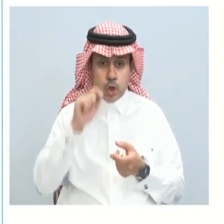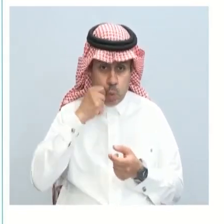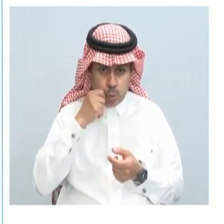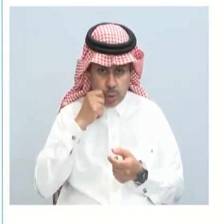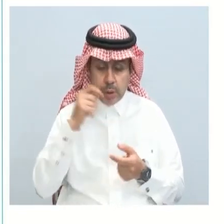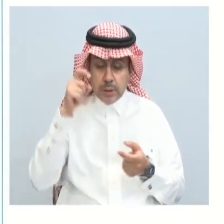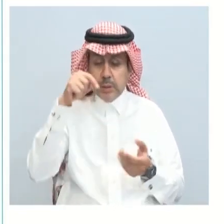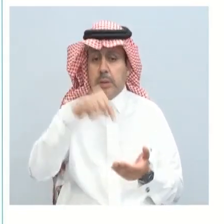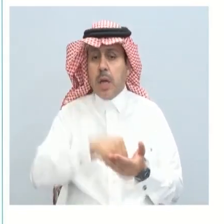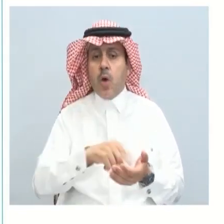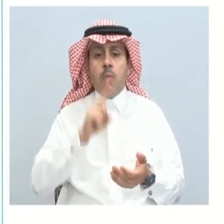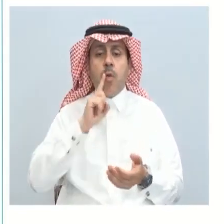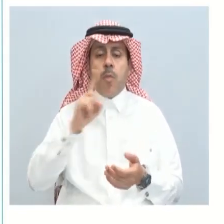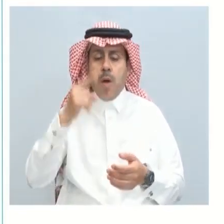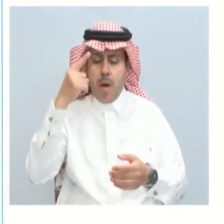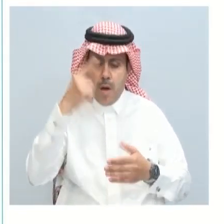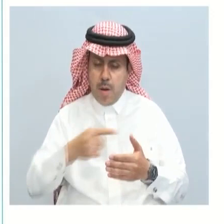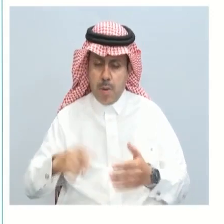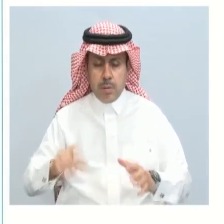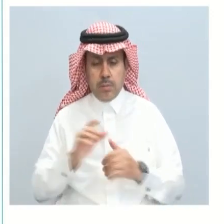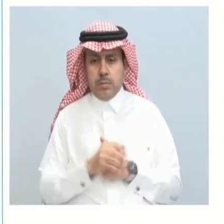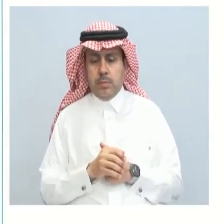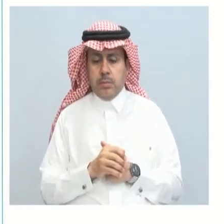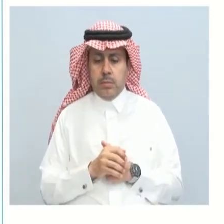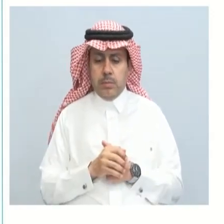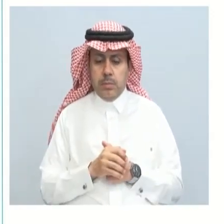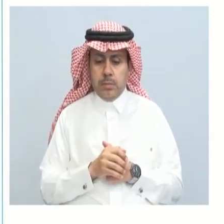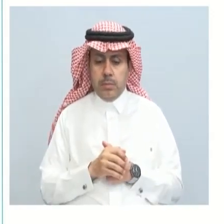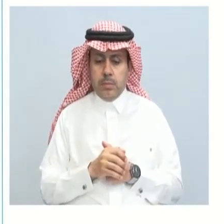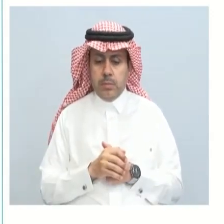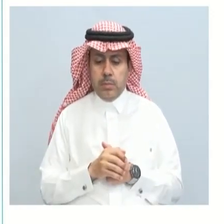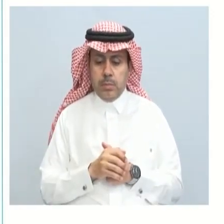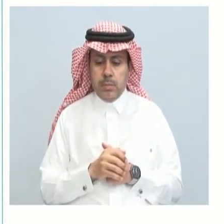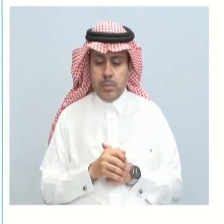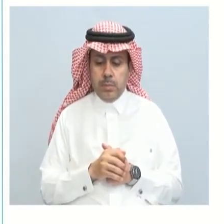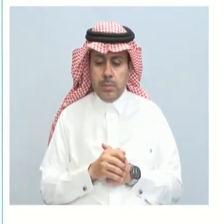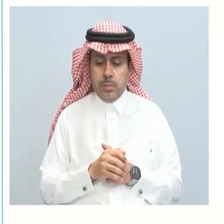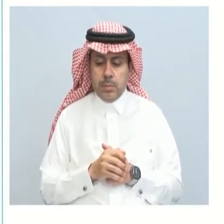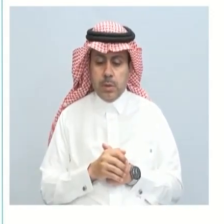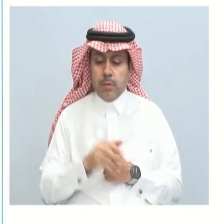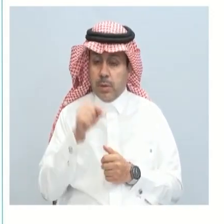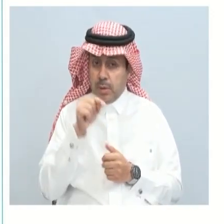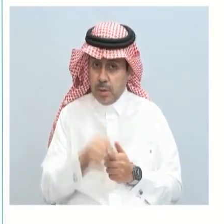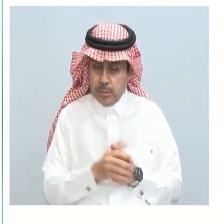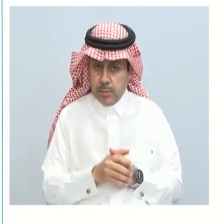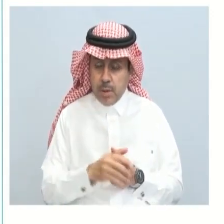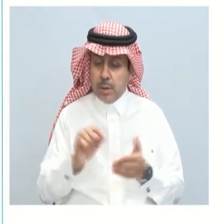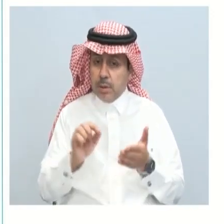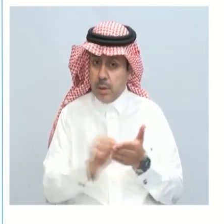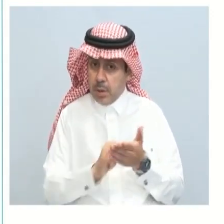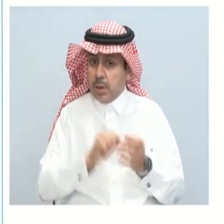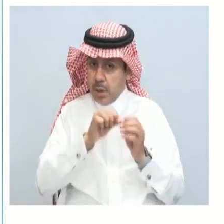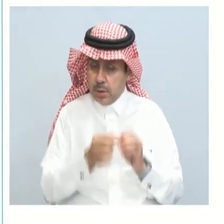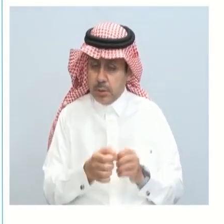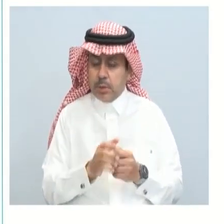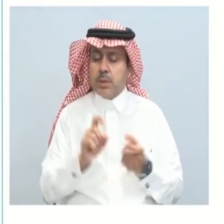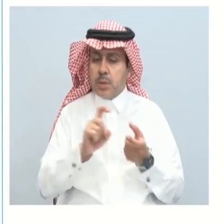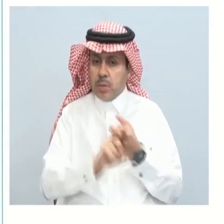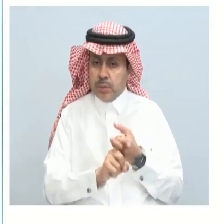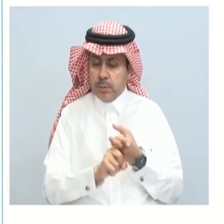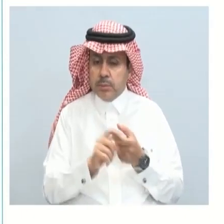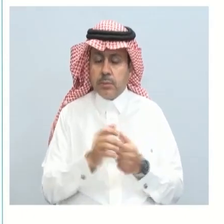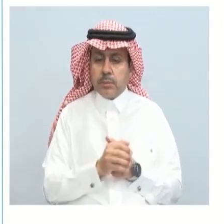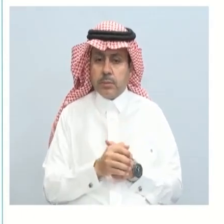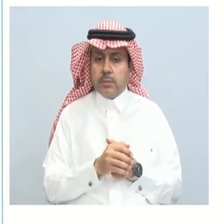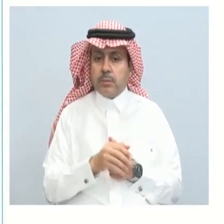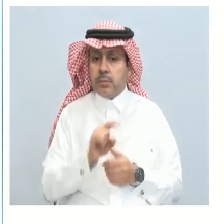دخل بامه قال اللاتي دخلتم بهن فان كان قد عقد النكاح عليها